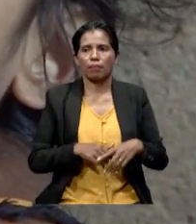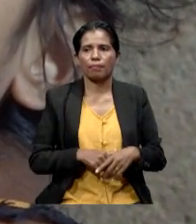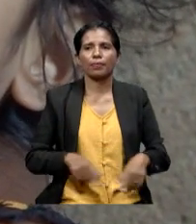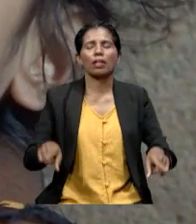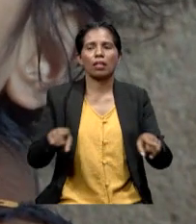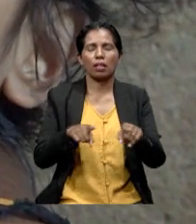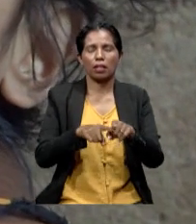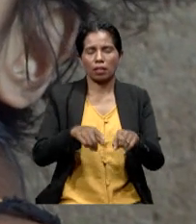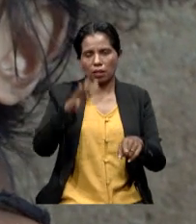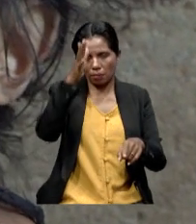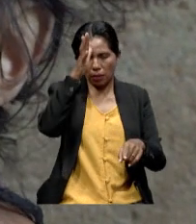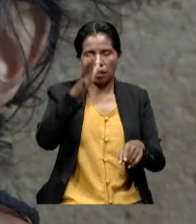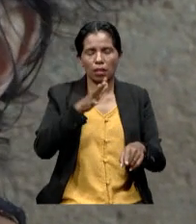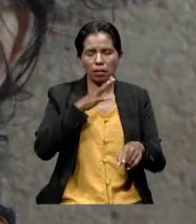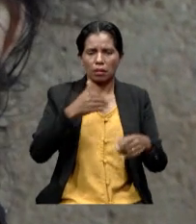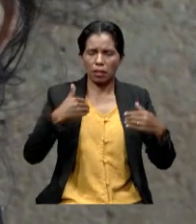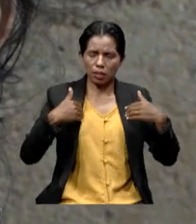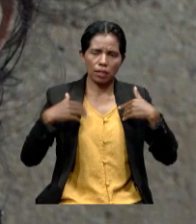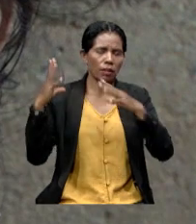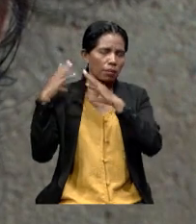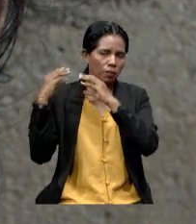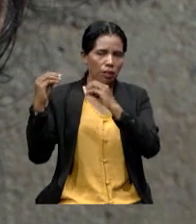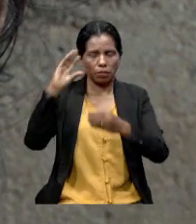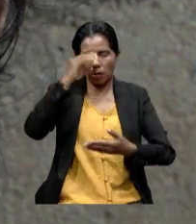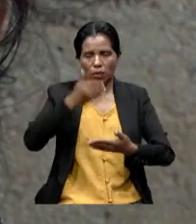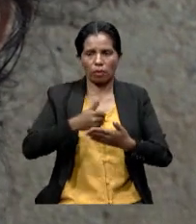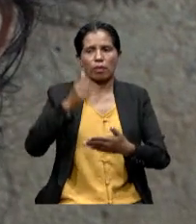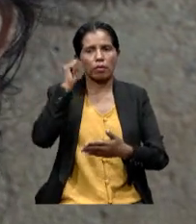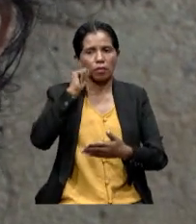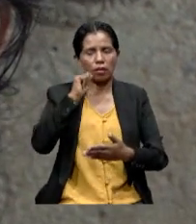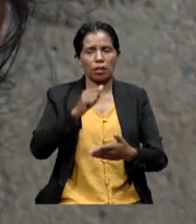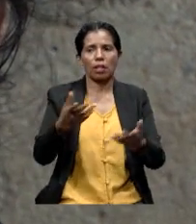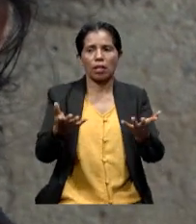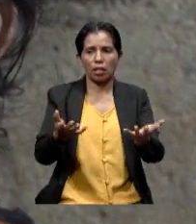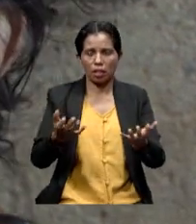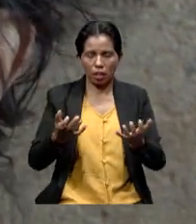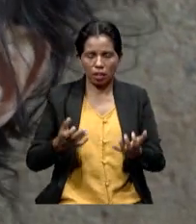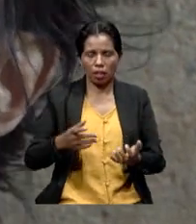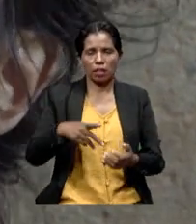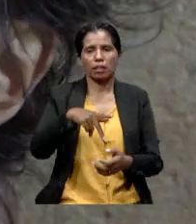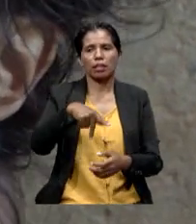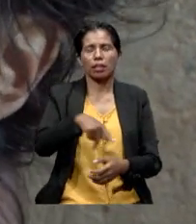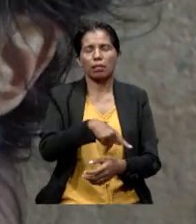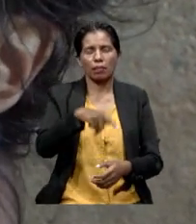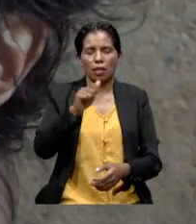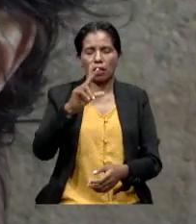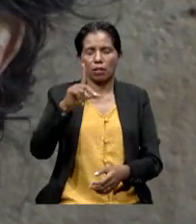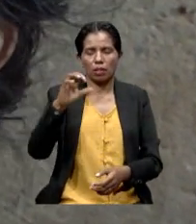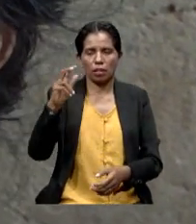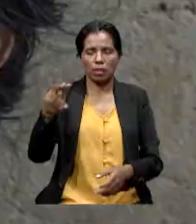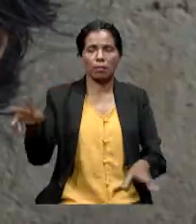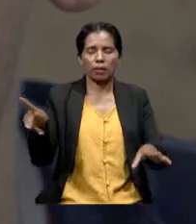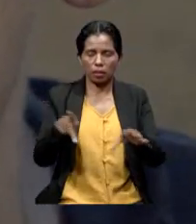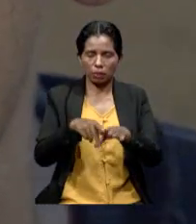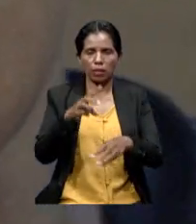Hanesang ina naman iya esperansa banya oang feto, hakarak Paulina ni presensa iya mundu ni,